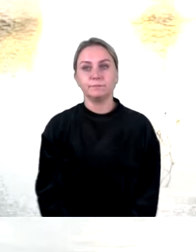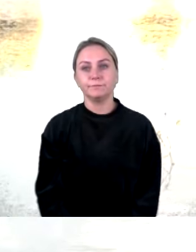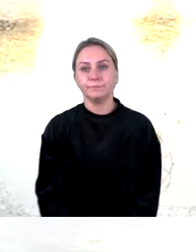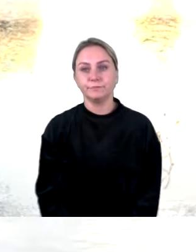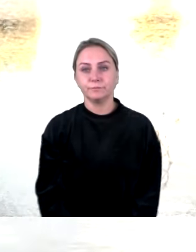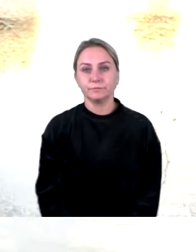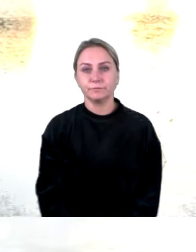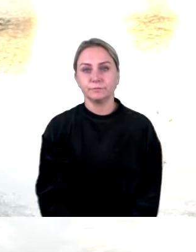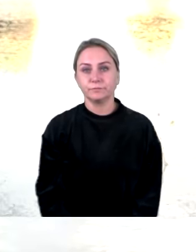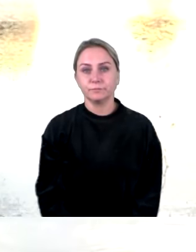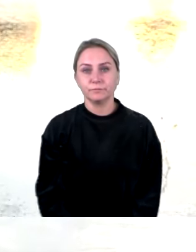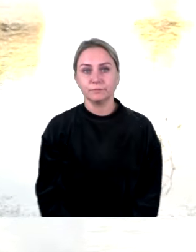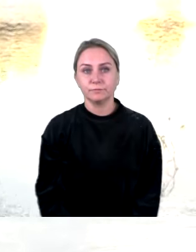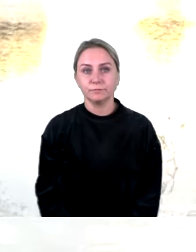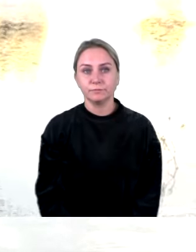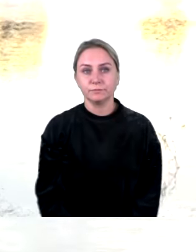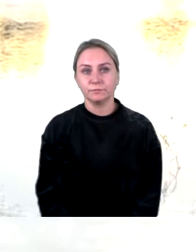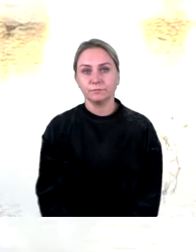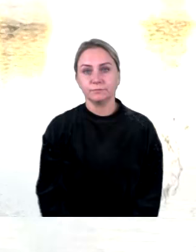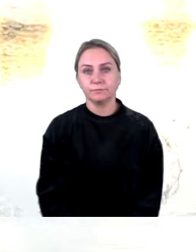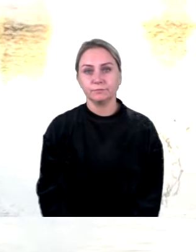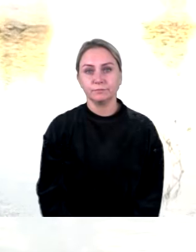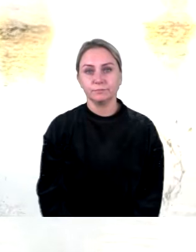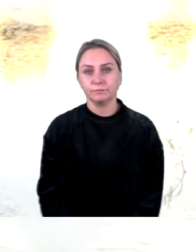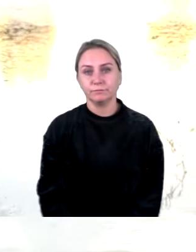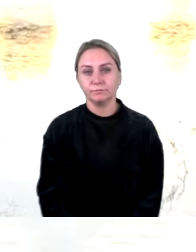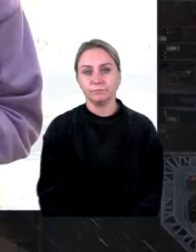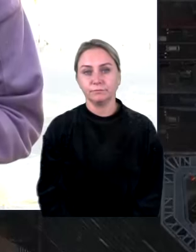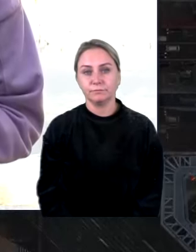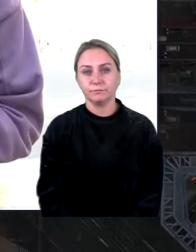wybrzmiewa, my podejmujemy go w zasadzie jako pierwsi.